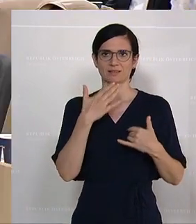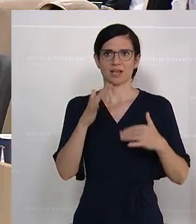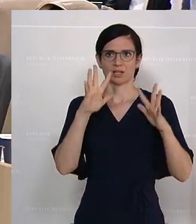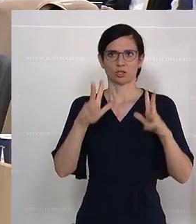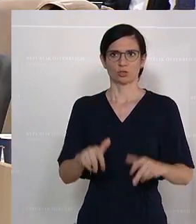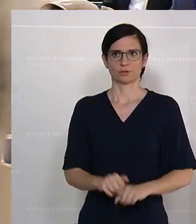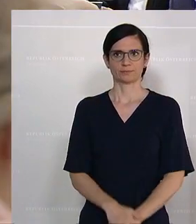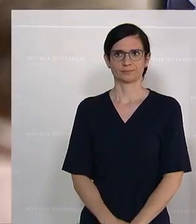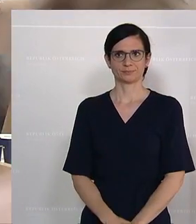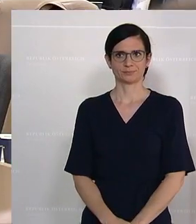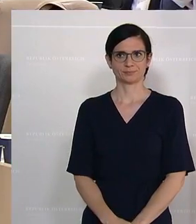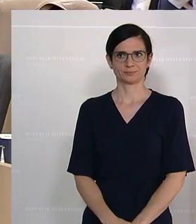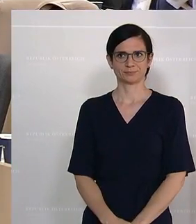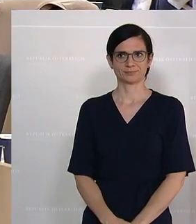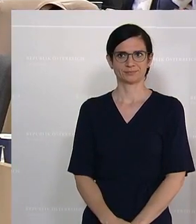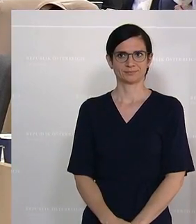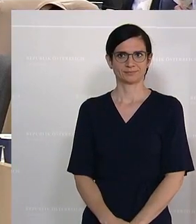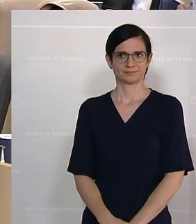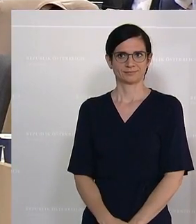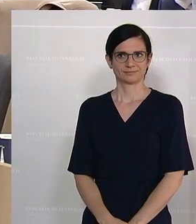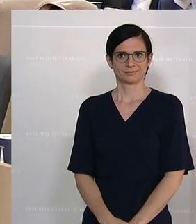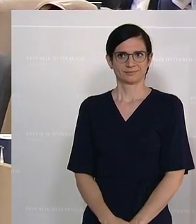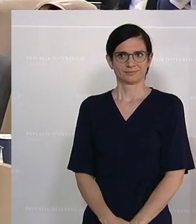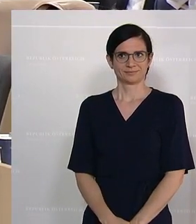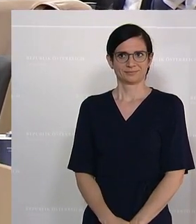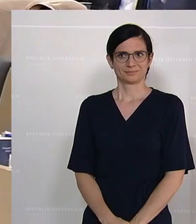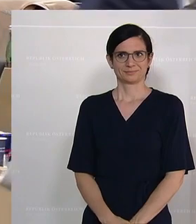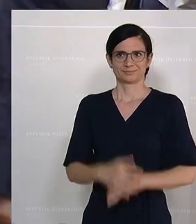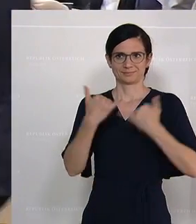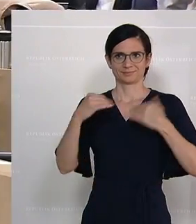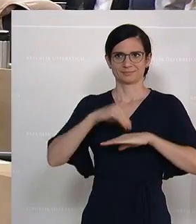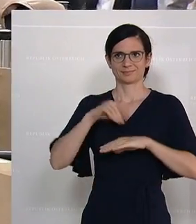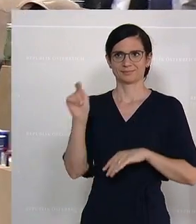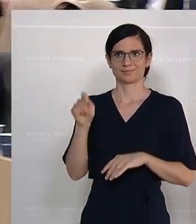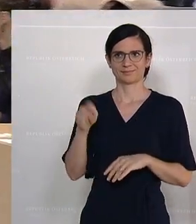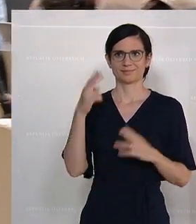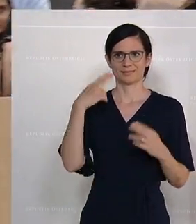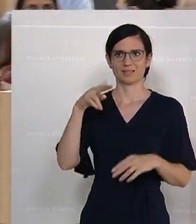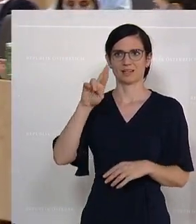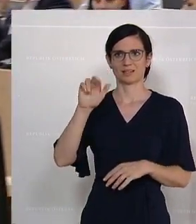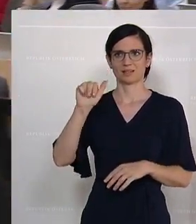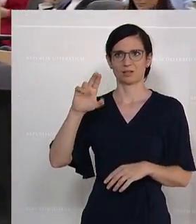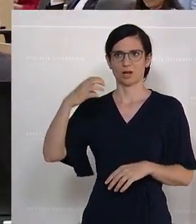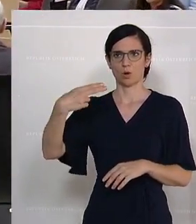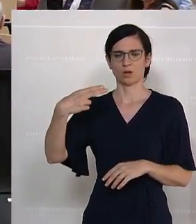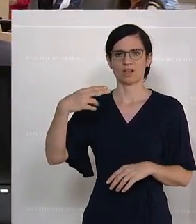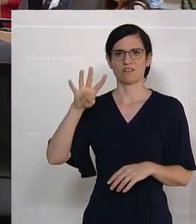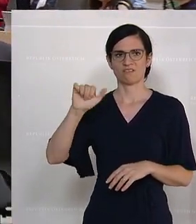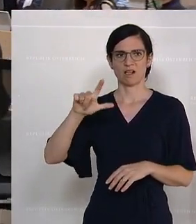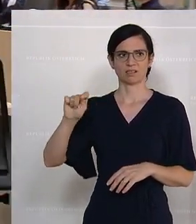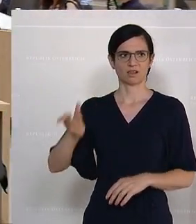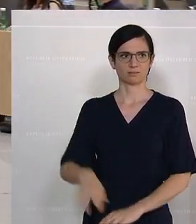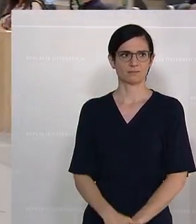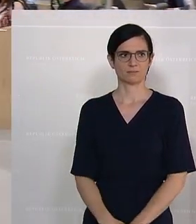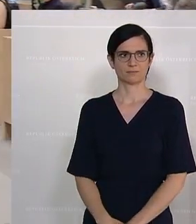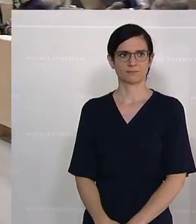johannes rauch lieber einige streuung verlust in kauf nehmen aber dafür rasch helfen so der sozialminister und zu den gewinnen der